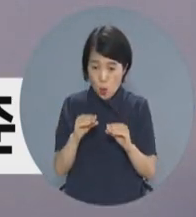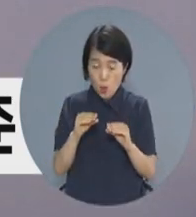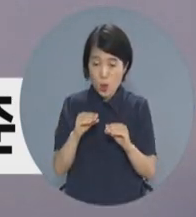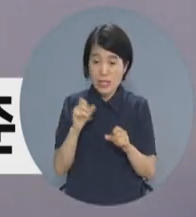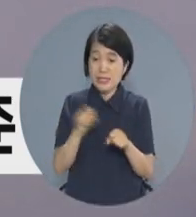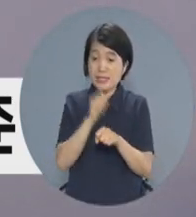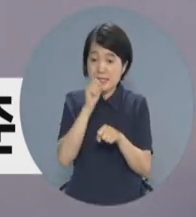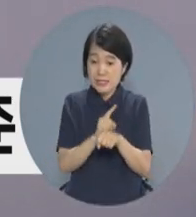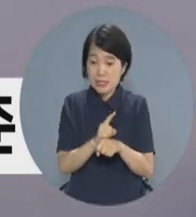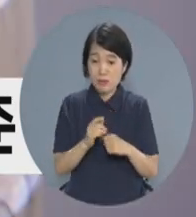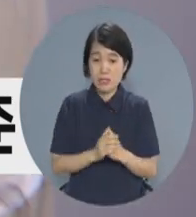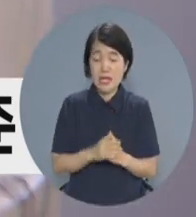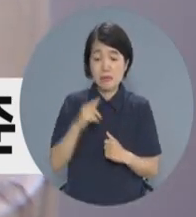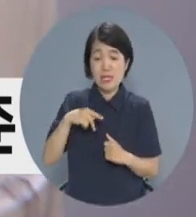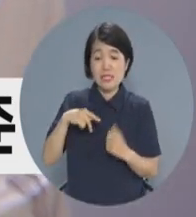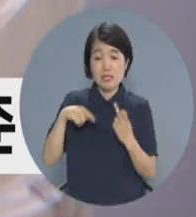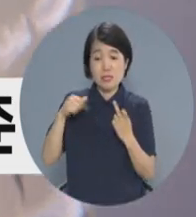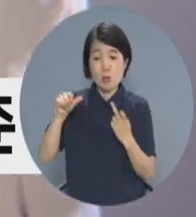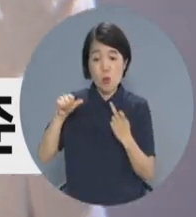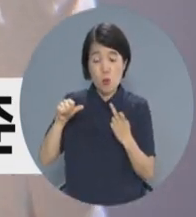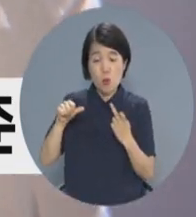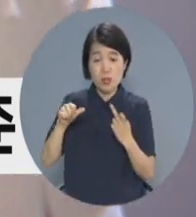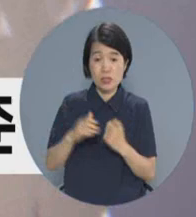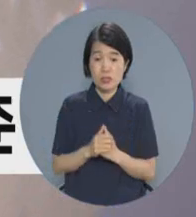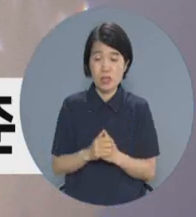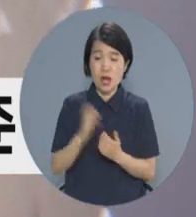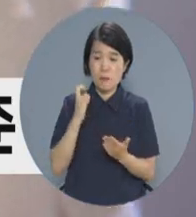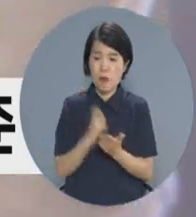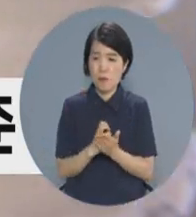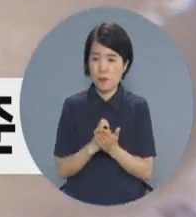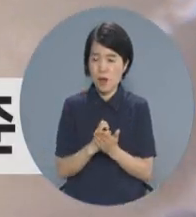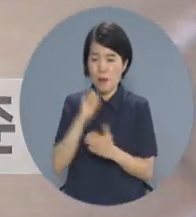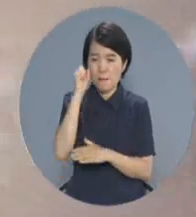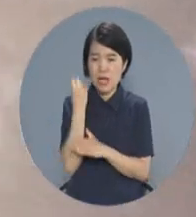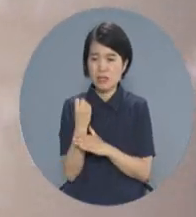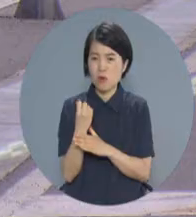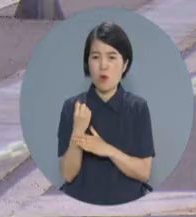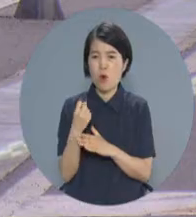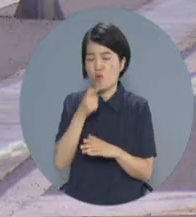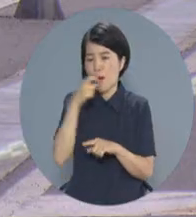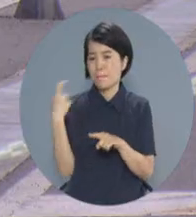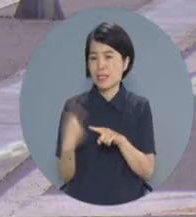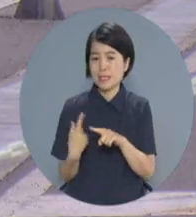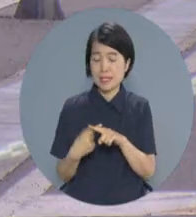특히 pH 12.5 이상의 물은 법정 폐수로 분류되고 있습니다.